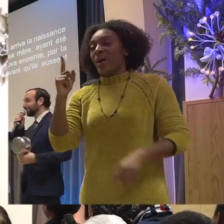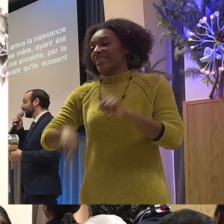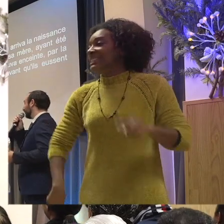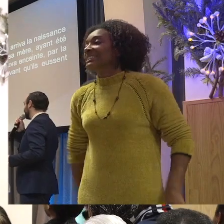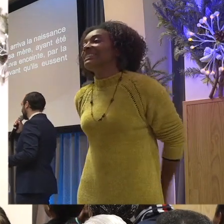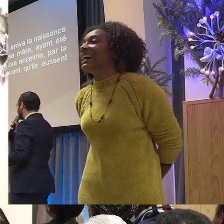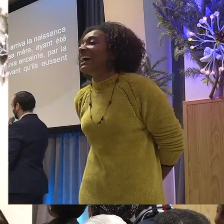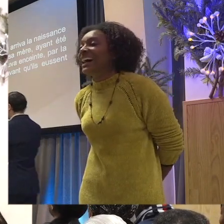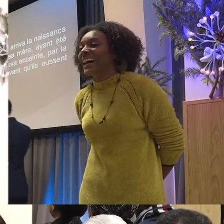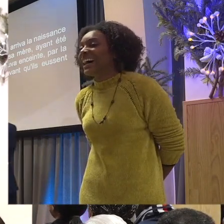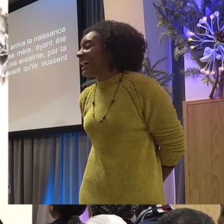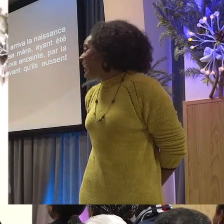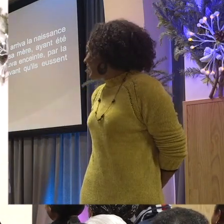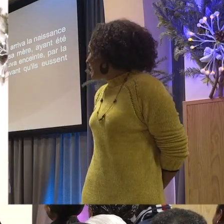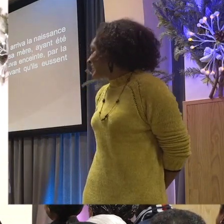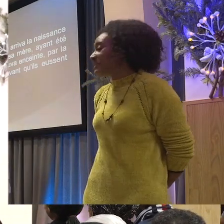Désolé, mon pote.